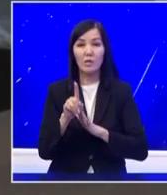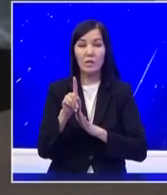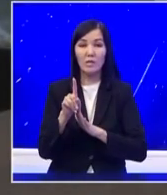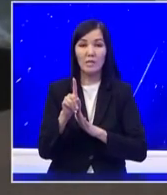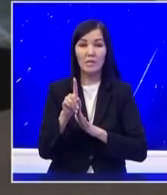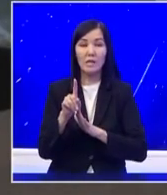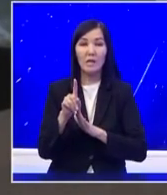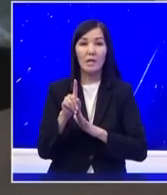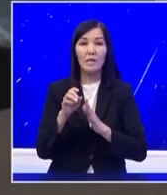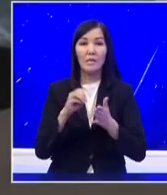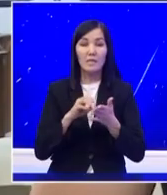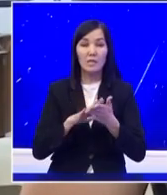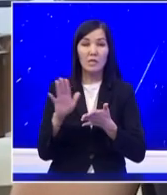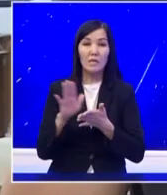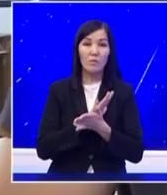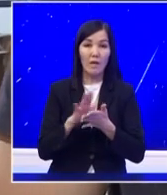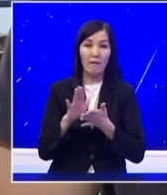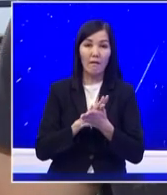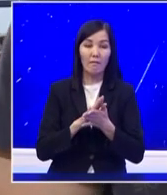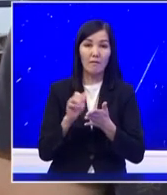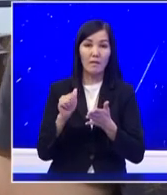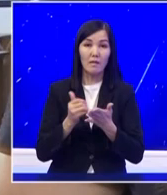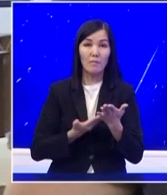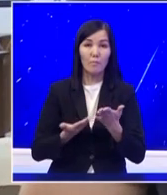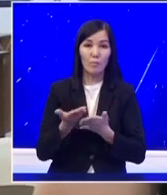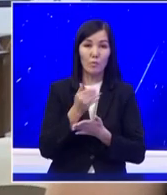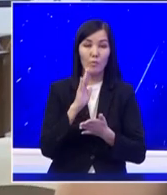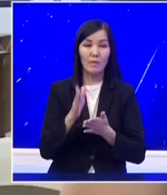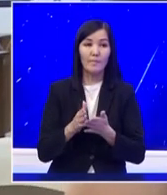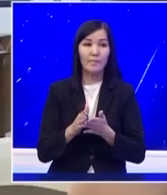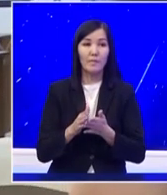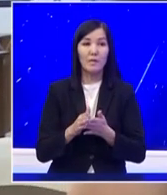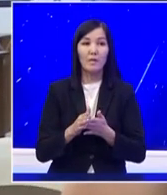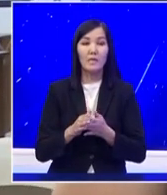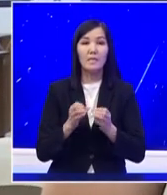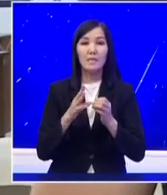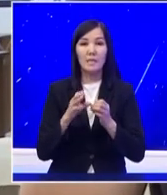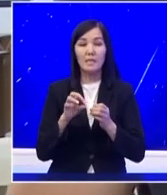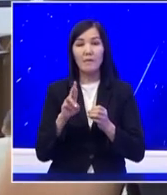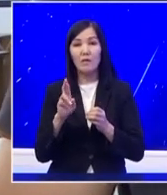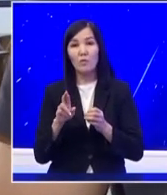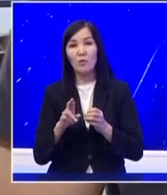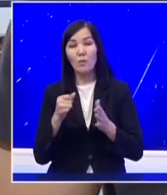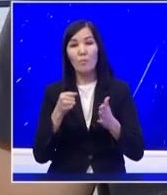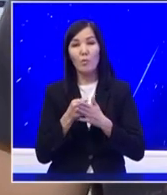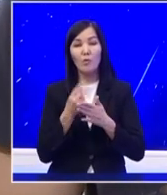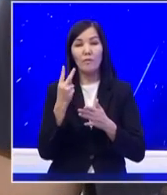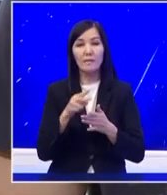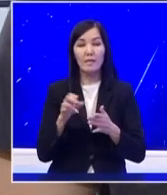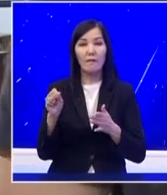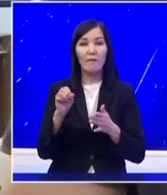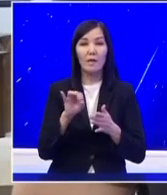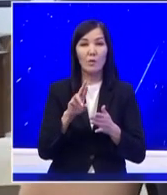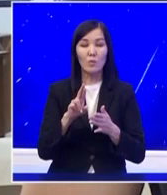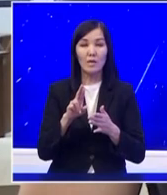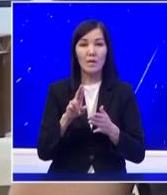по зачислению студентов на грант. С 13 июля по 20 июля будет проводиться прием заявлений на